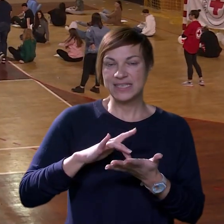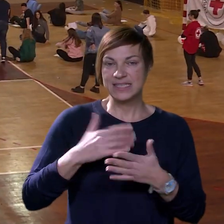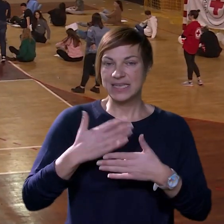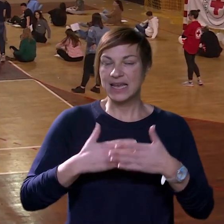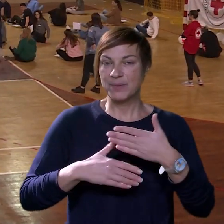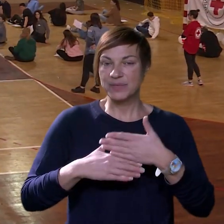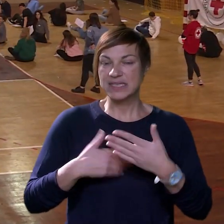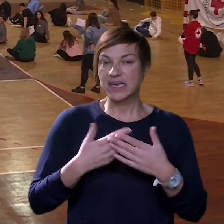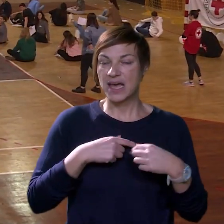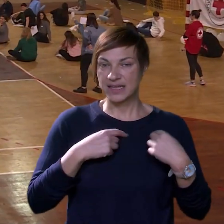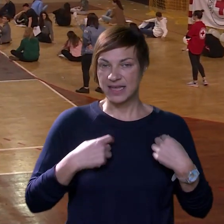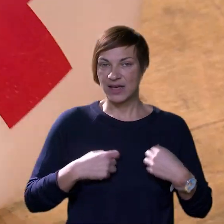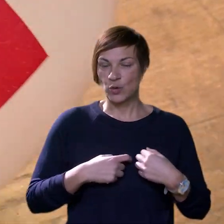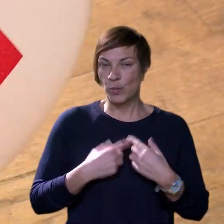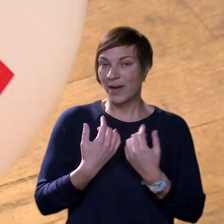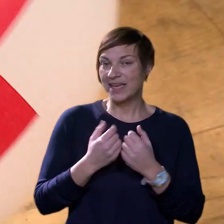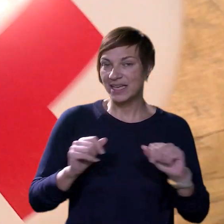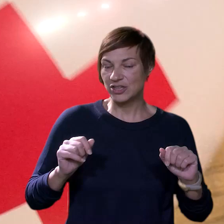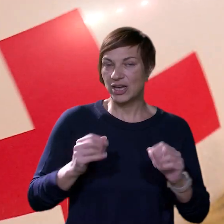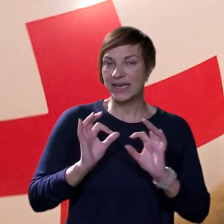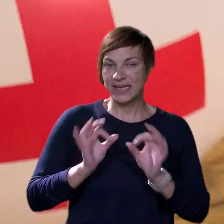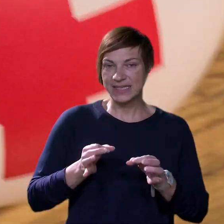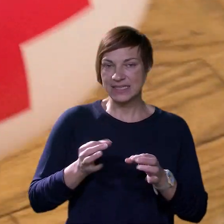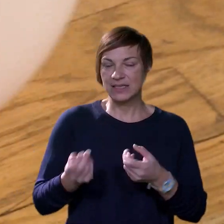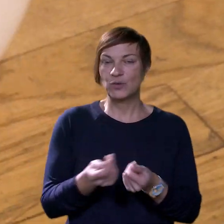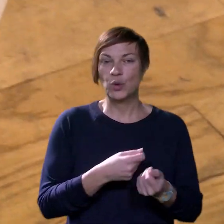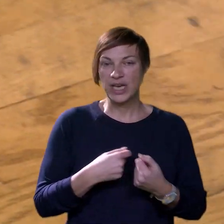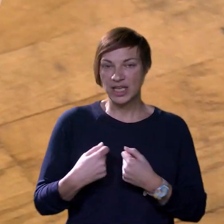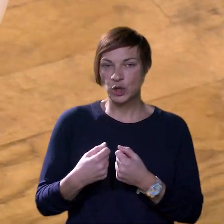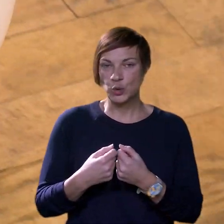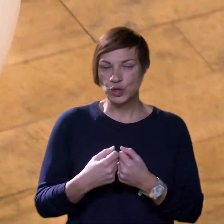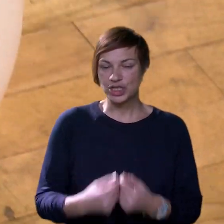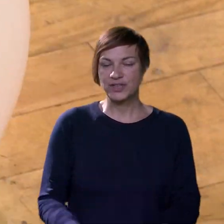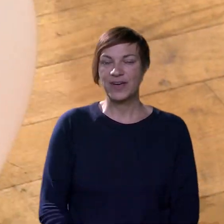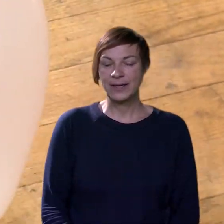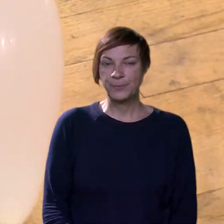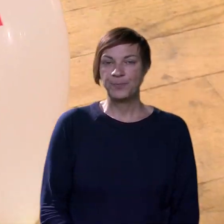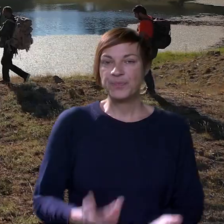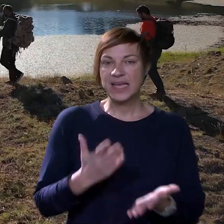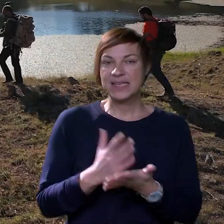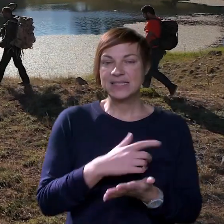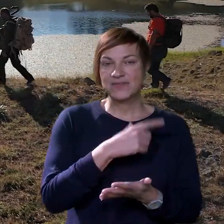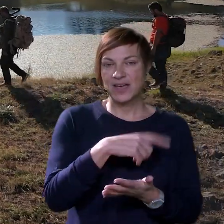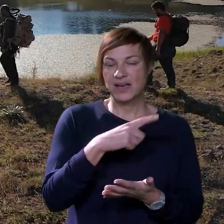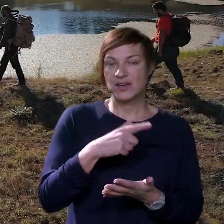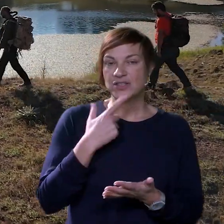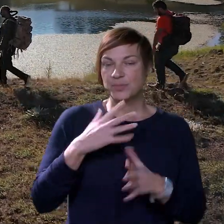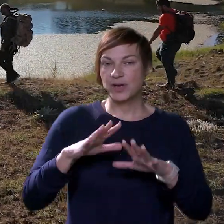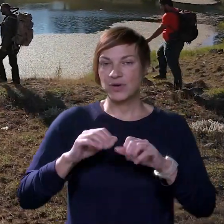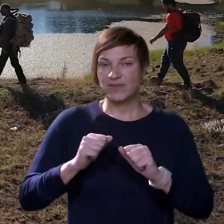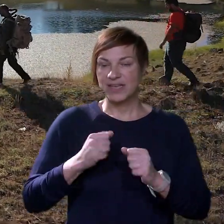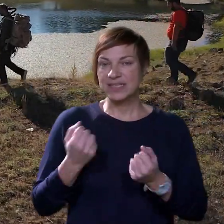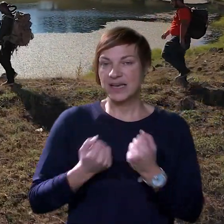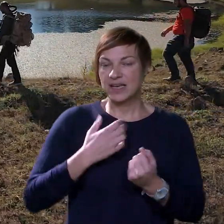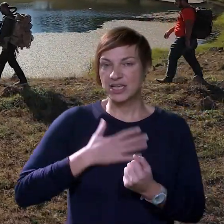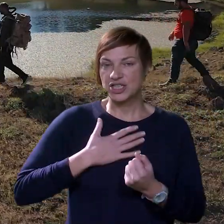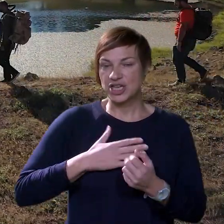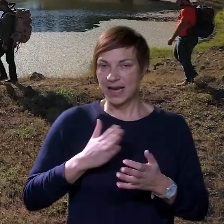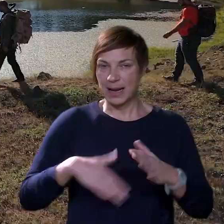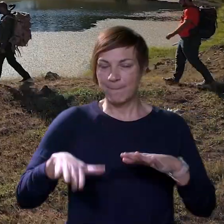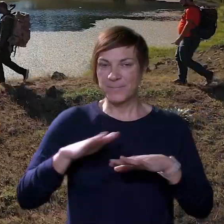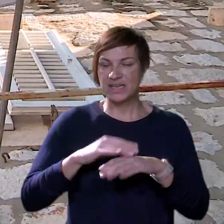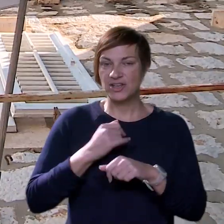ciljem izgradnje humanijeg, tolerantnijeg i sigurnijeg društva. Svaka osoba koja vlastitim angažmanom